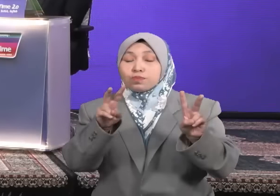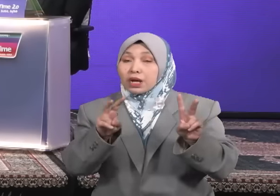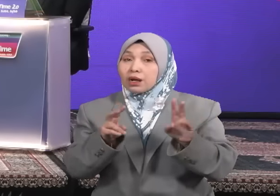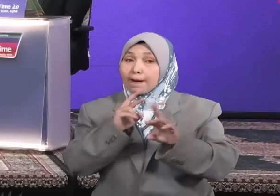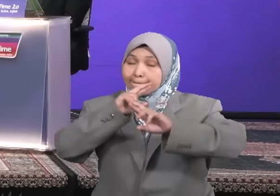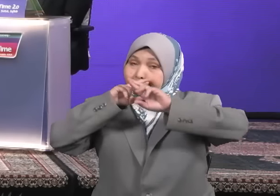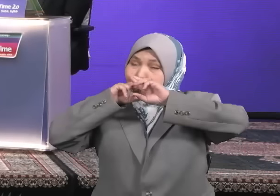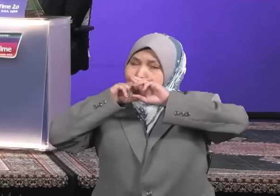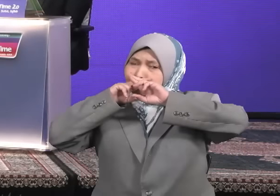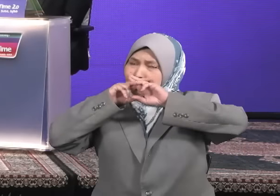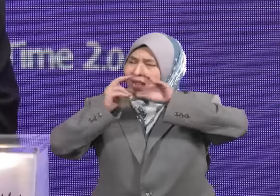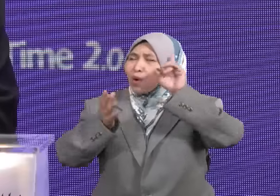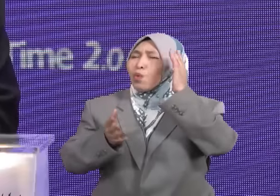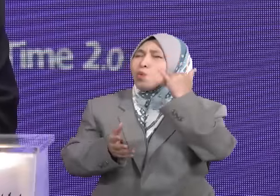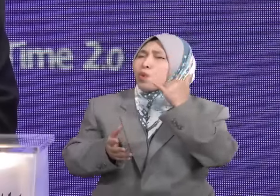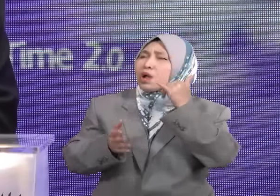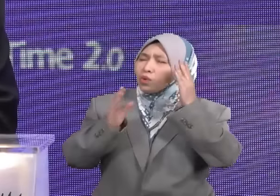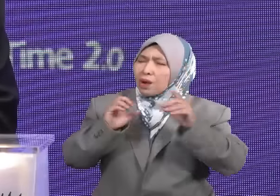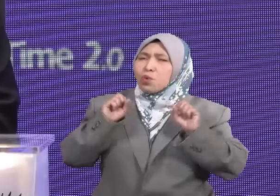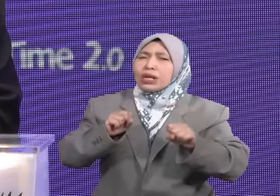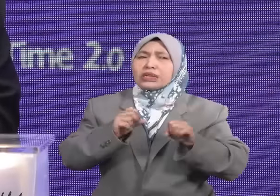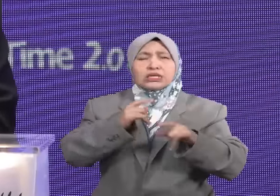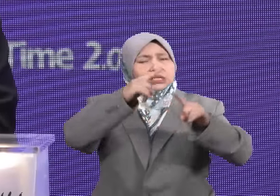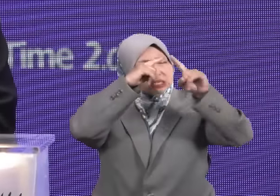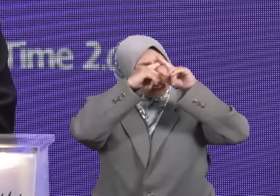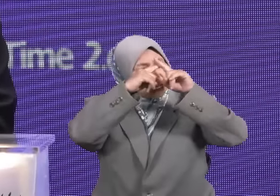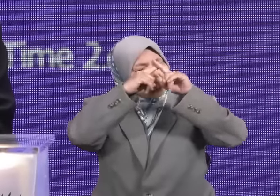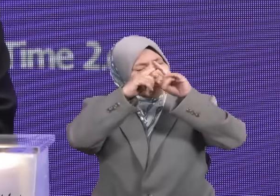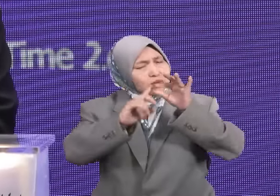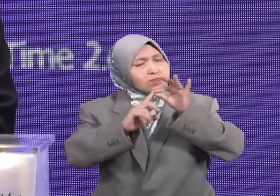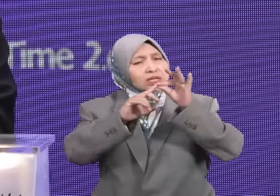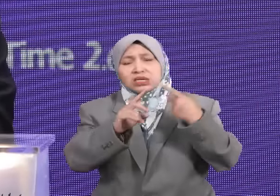rahsia apa sebab orang boleh tersilap keutamaan agar kita jangan